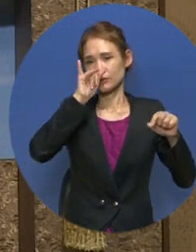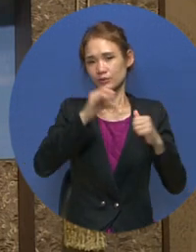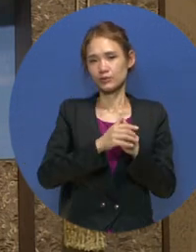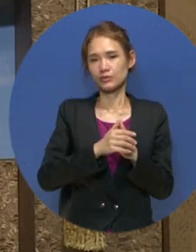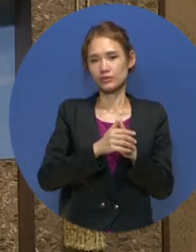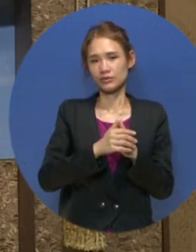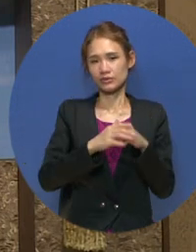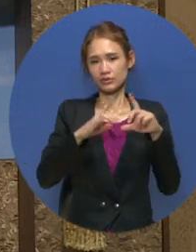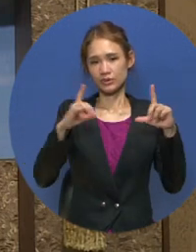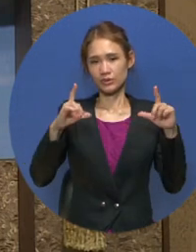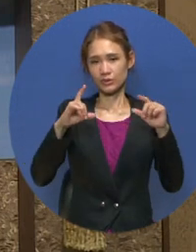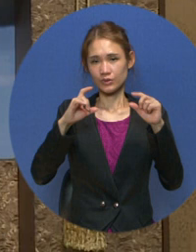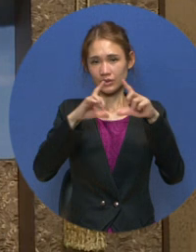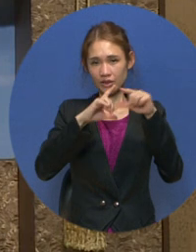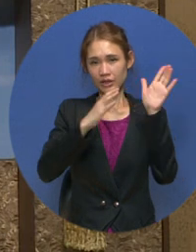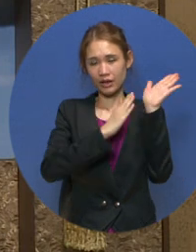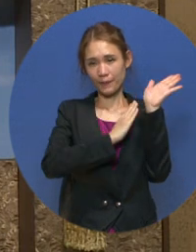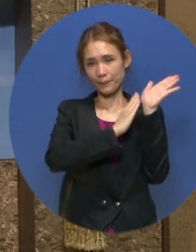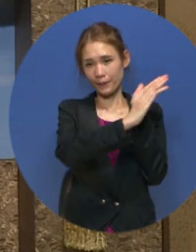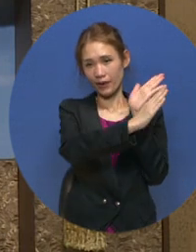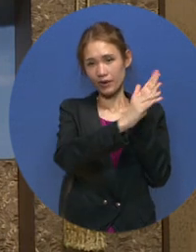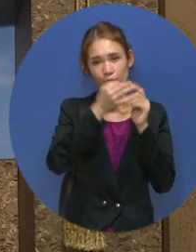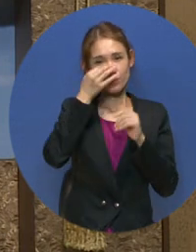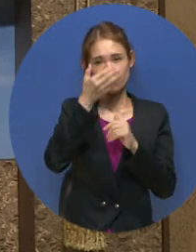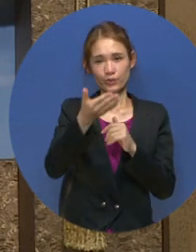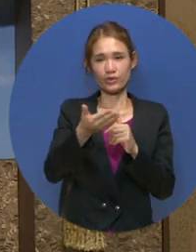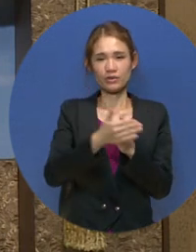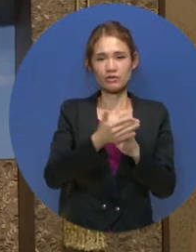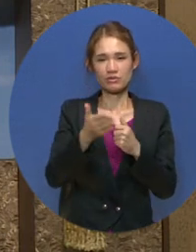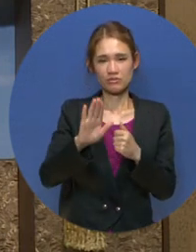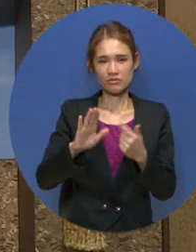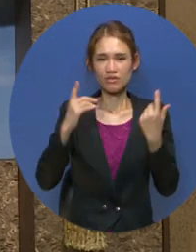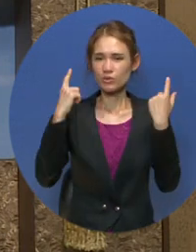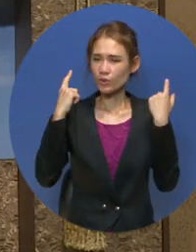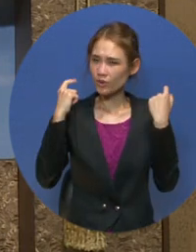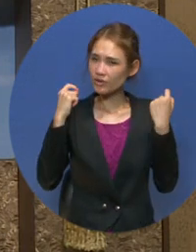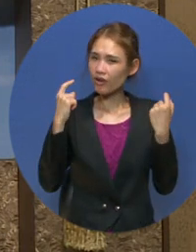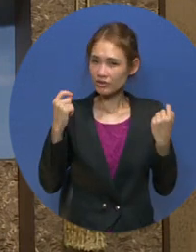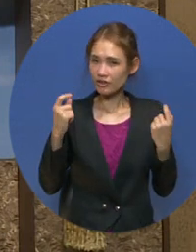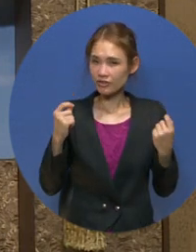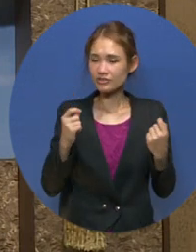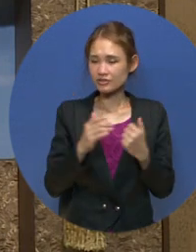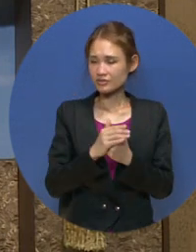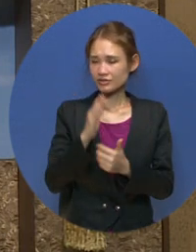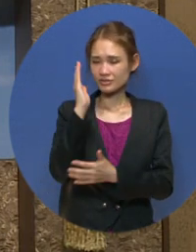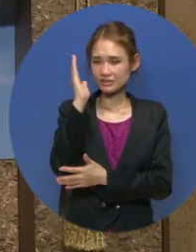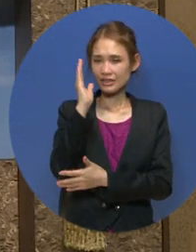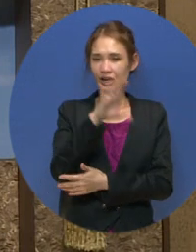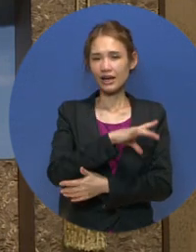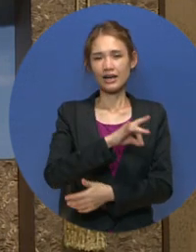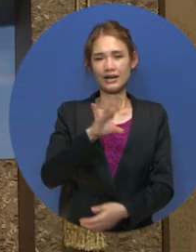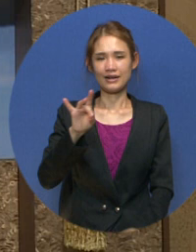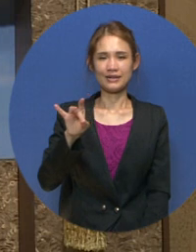그리고 뒤에 홍보물로도 이렇게 안내를 하고 있는데 네. 여전히 이런 에피소드는 종종